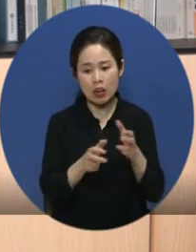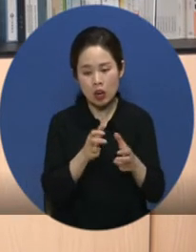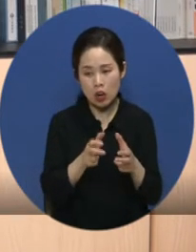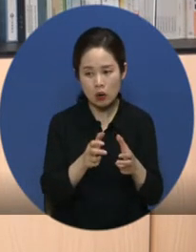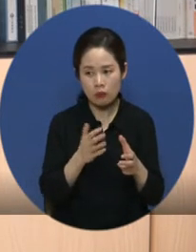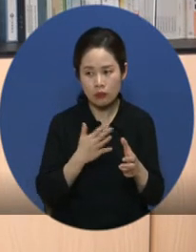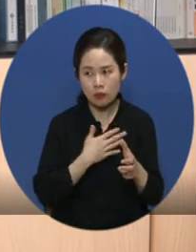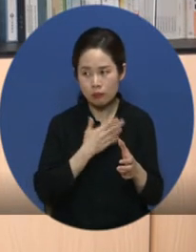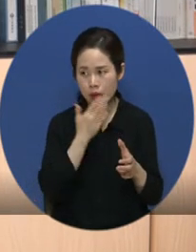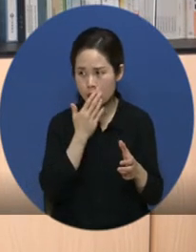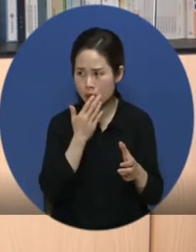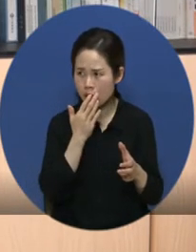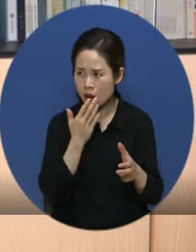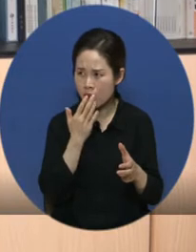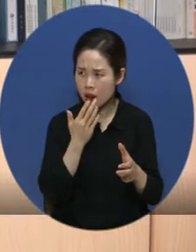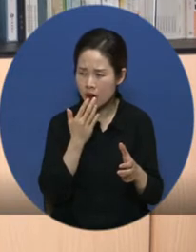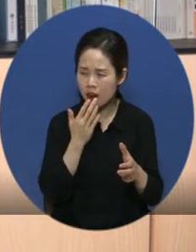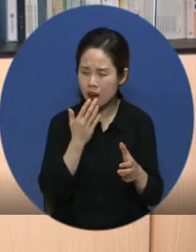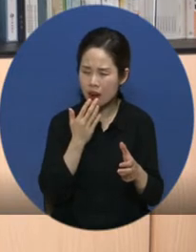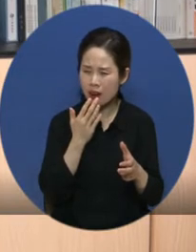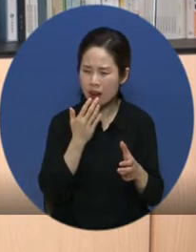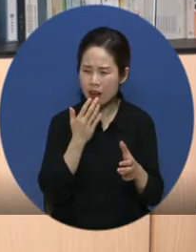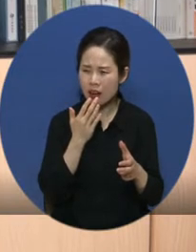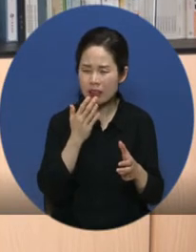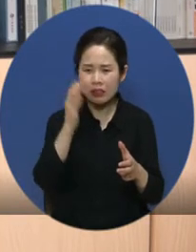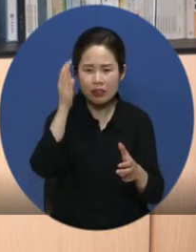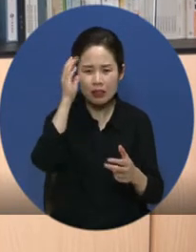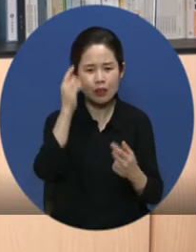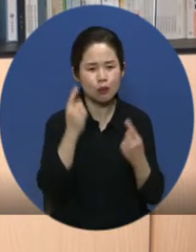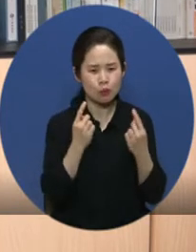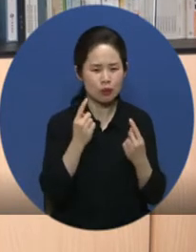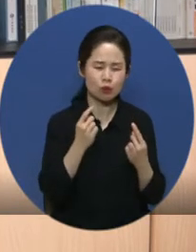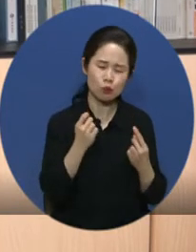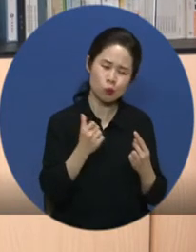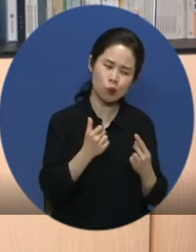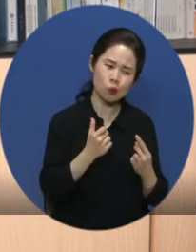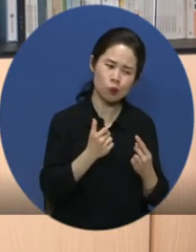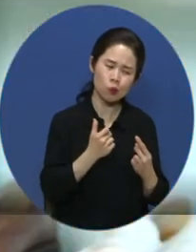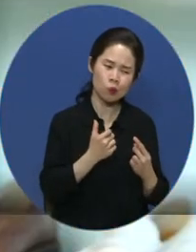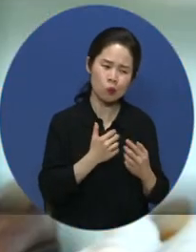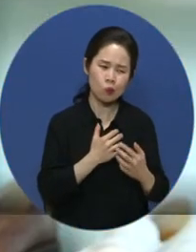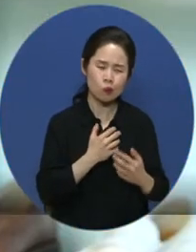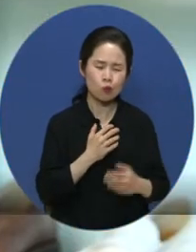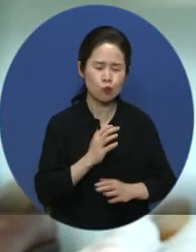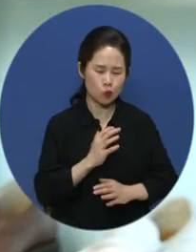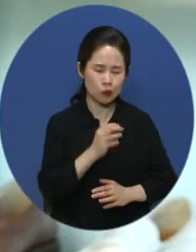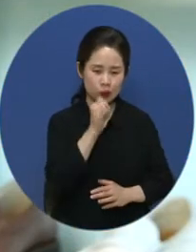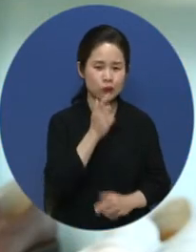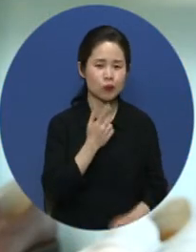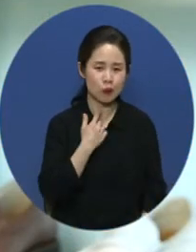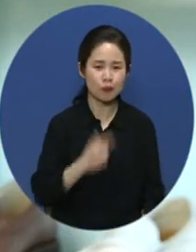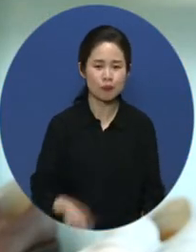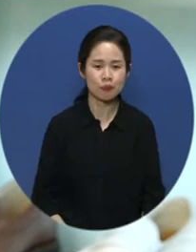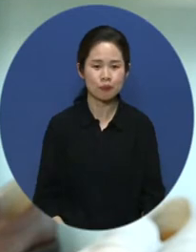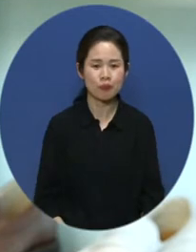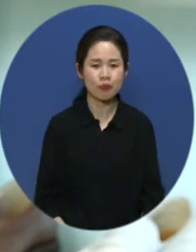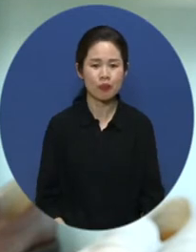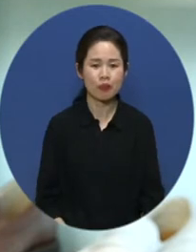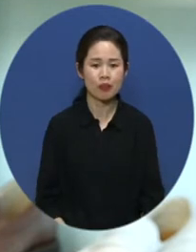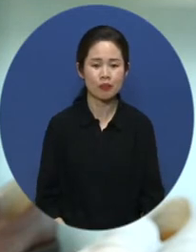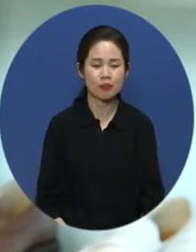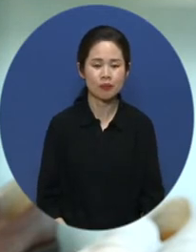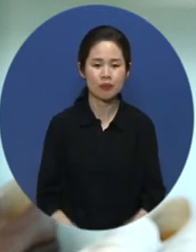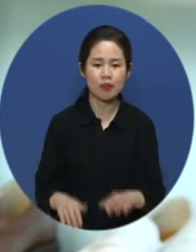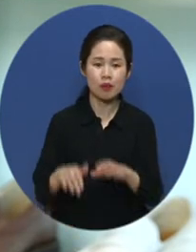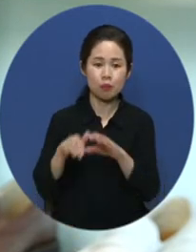이러한 것들이 사실 설렘보다도 더 컸었던 게 사실이죠. 그 문재인 대통령님이 네. 그 청와대에